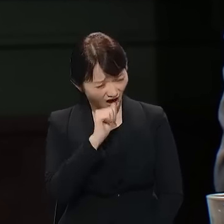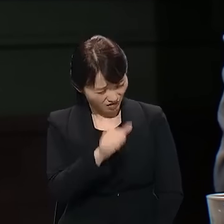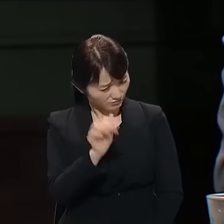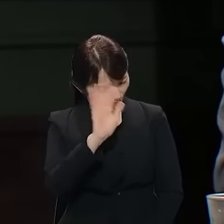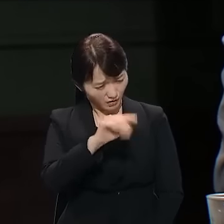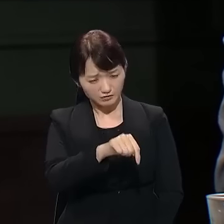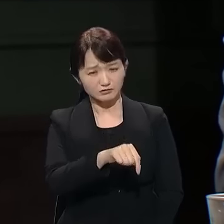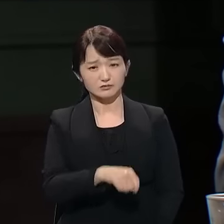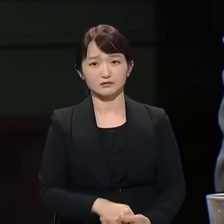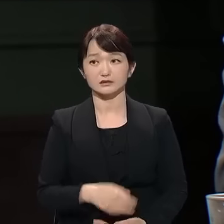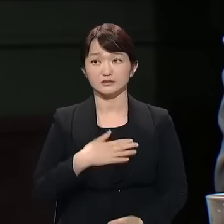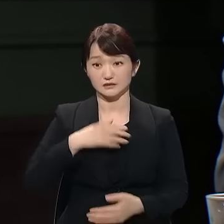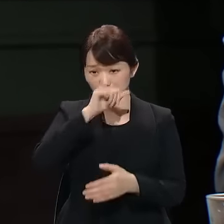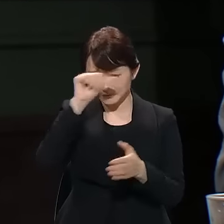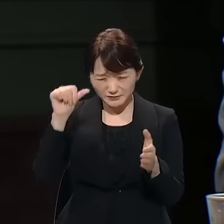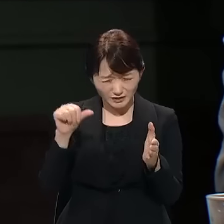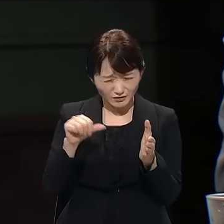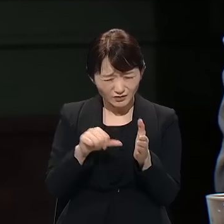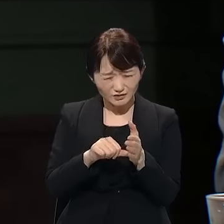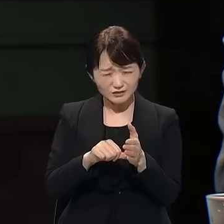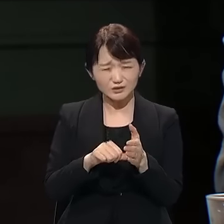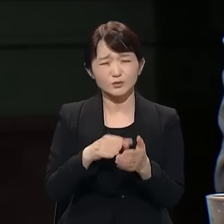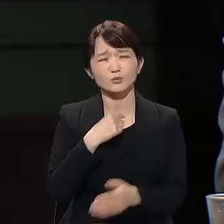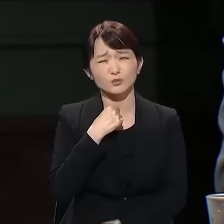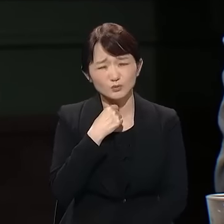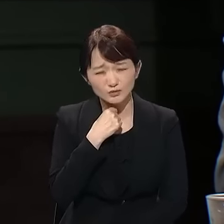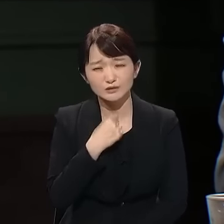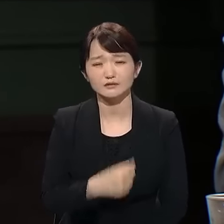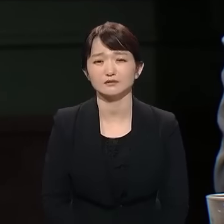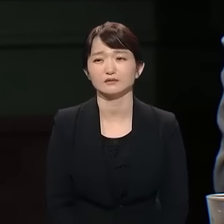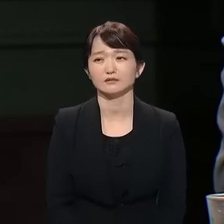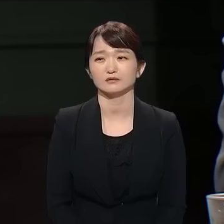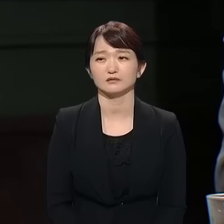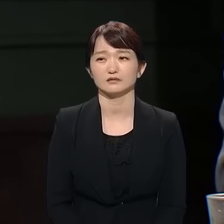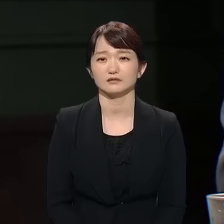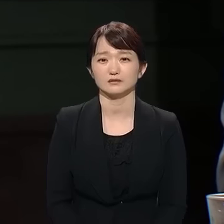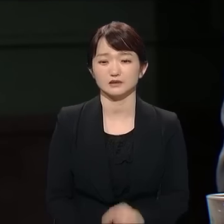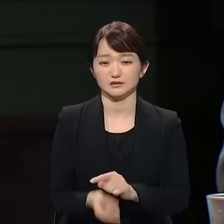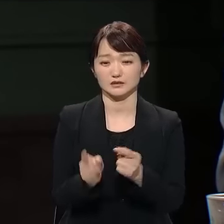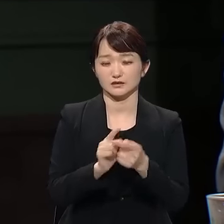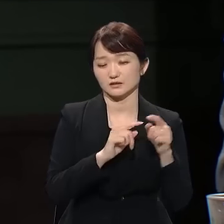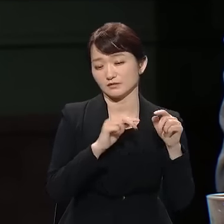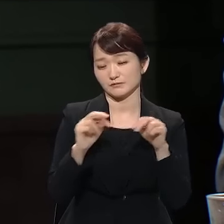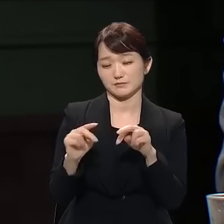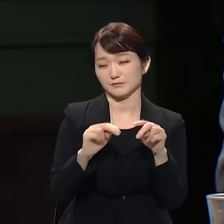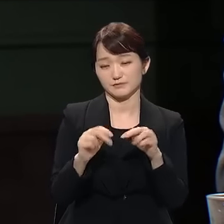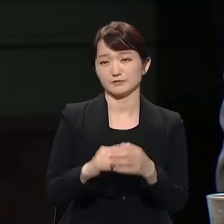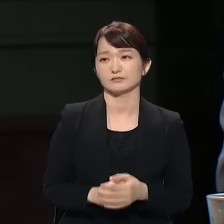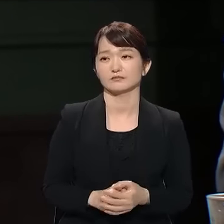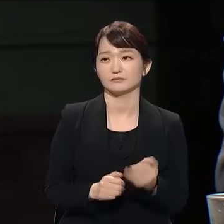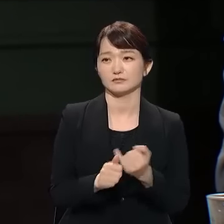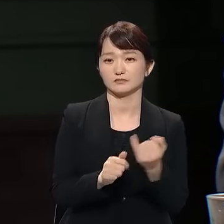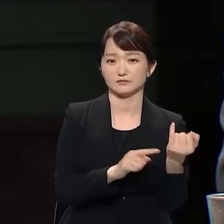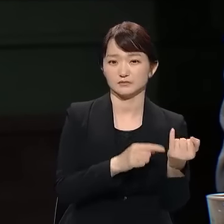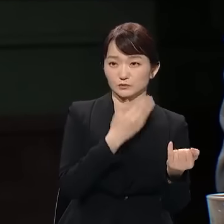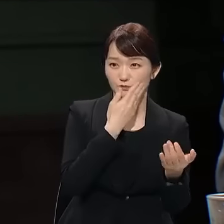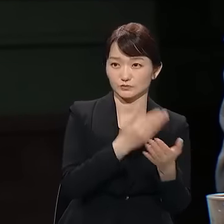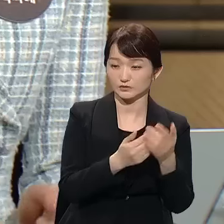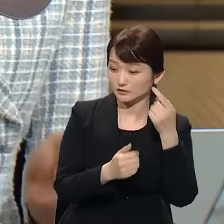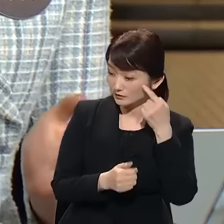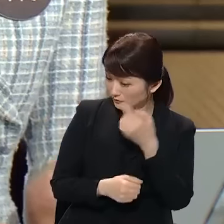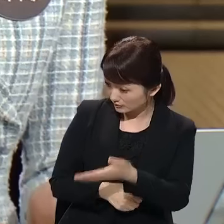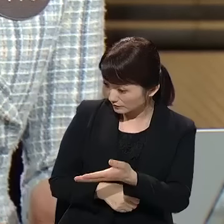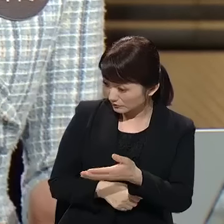아니다 그건 정말 내 평생의 로망이었다 그래고 대답을 했다고 합니다 그렇게 말싸움이 오가다가 아내가 중요한 질문을 하나 했습니다